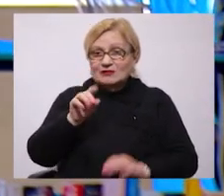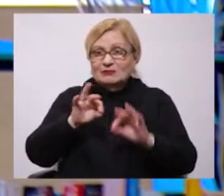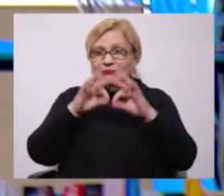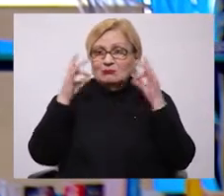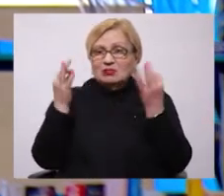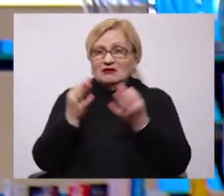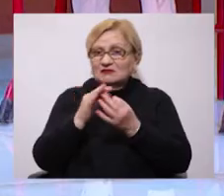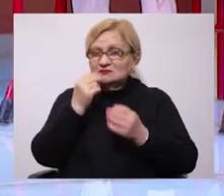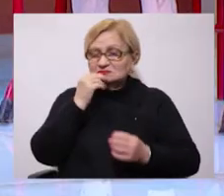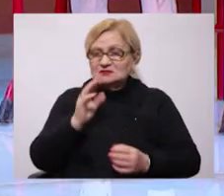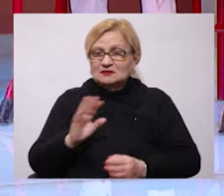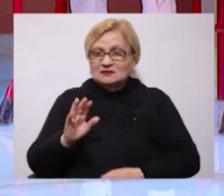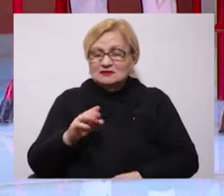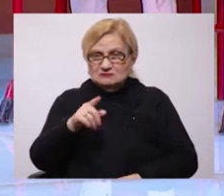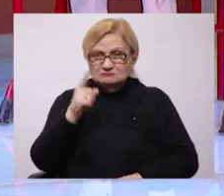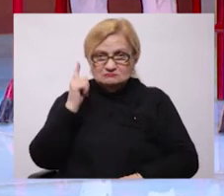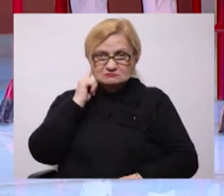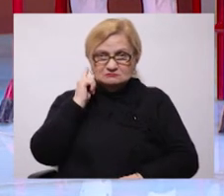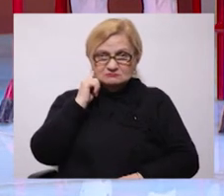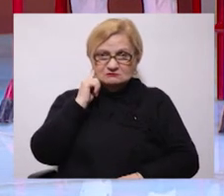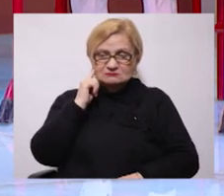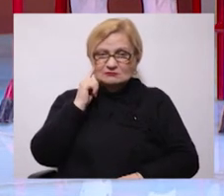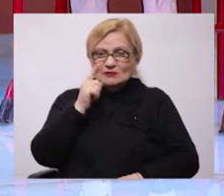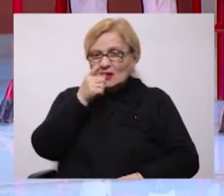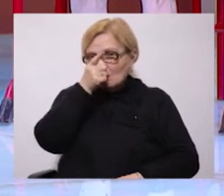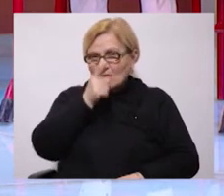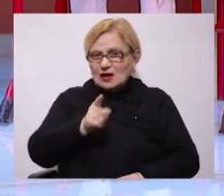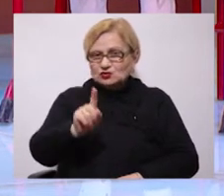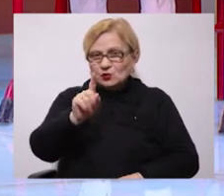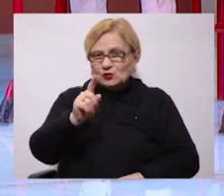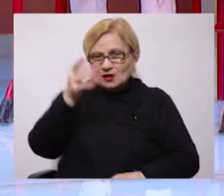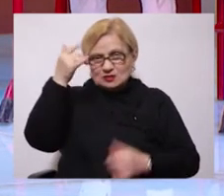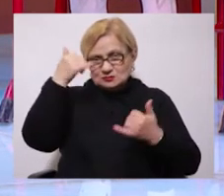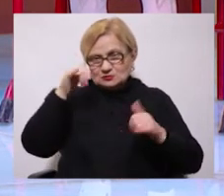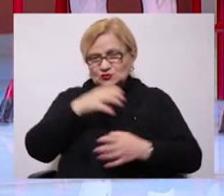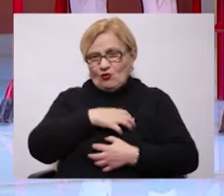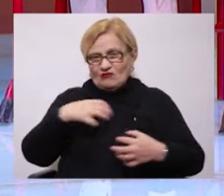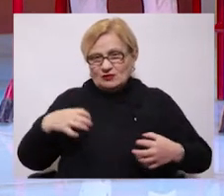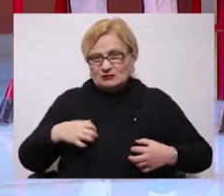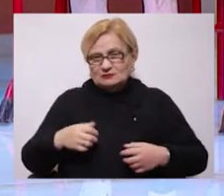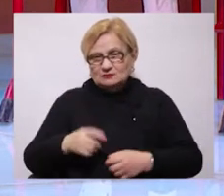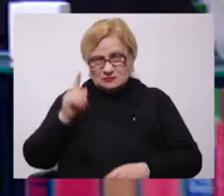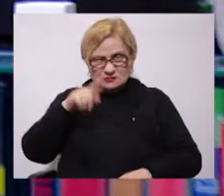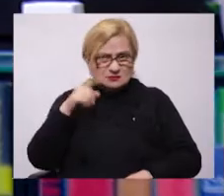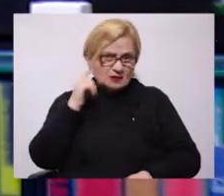არ ჭამენ. გსმენიათ რაიმე მარტორქების შესახებ?